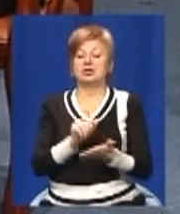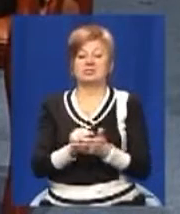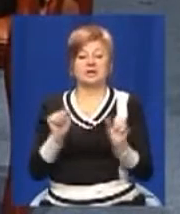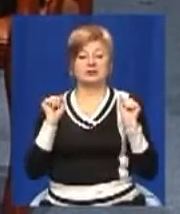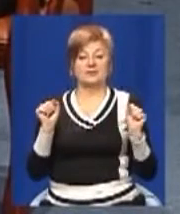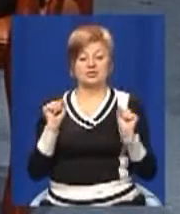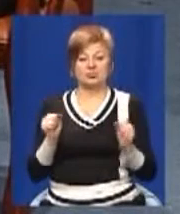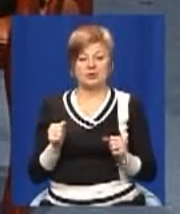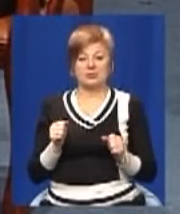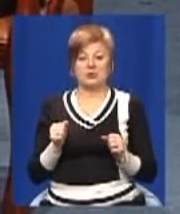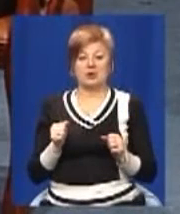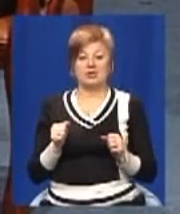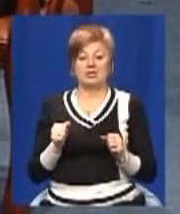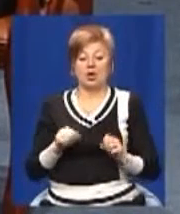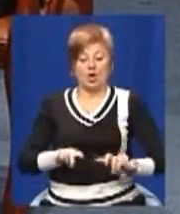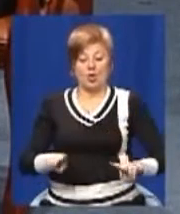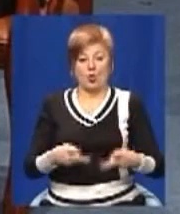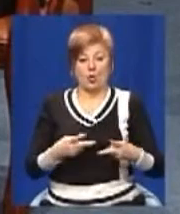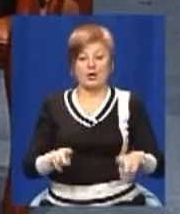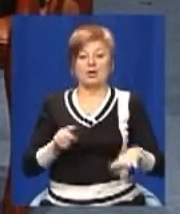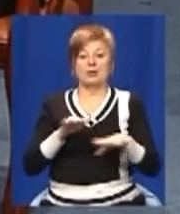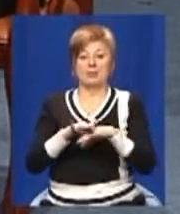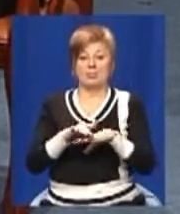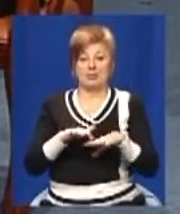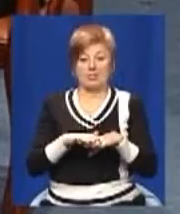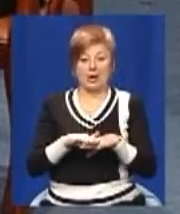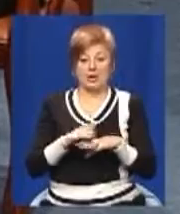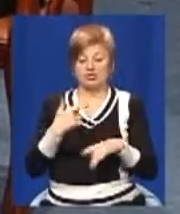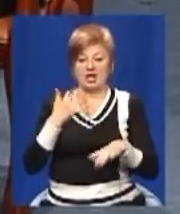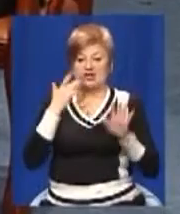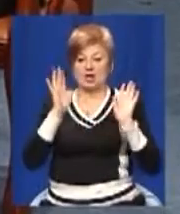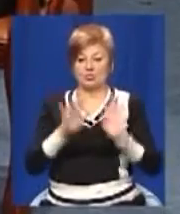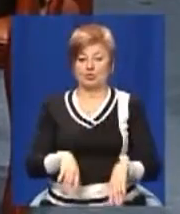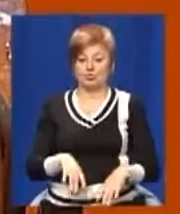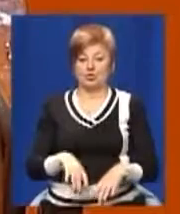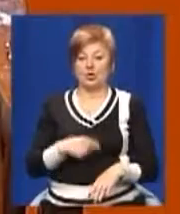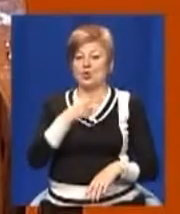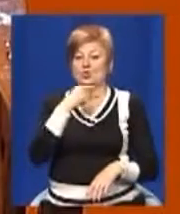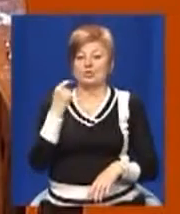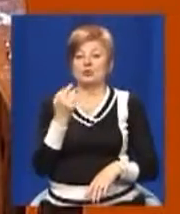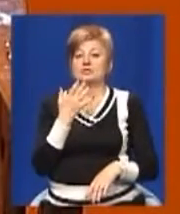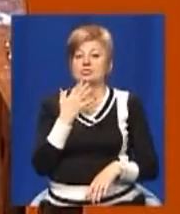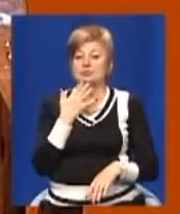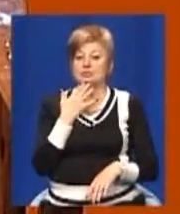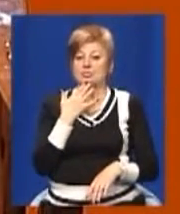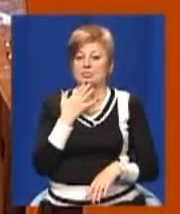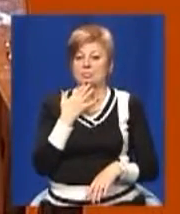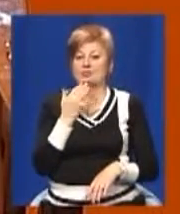займаєтесь на уроках? Хореографію, математикою, те, що я не люблю, російською